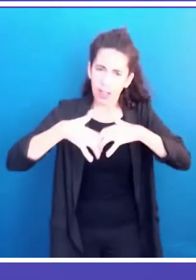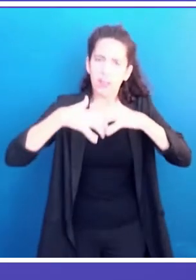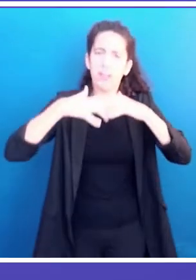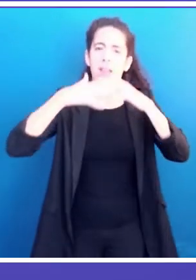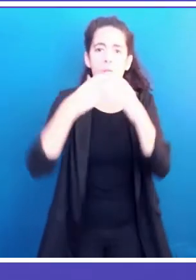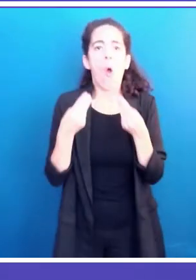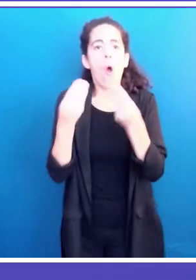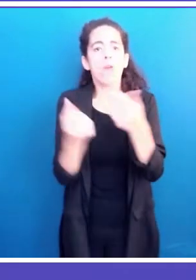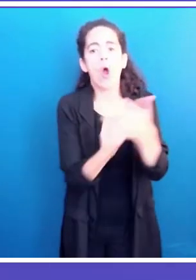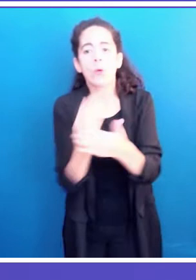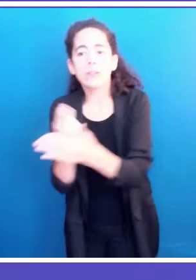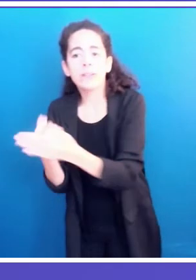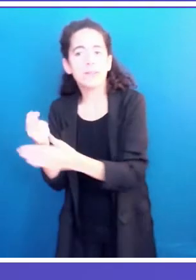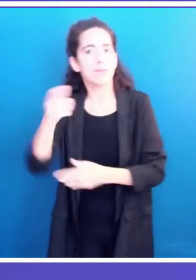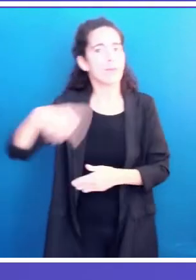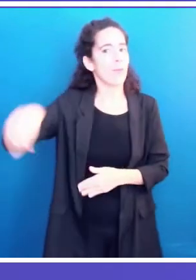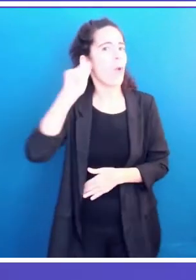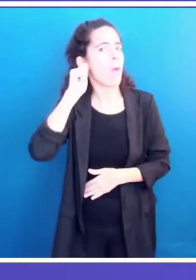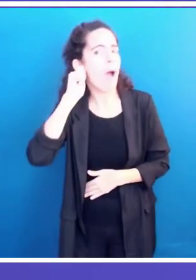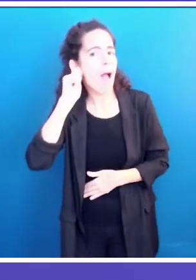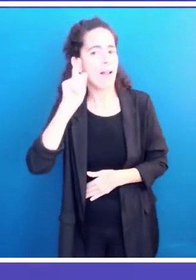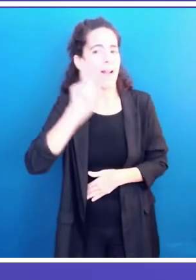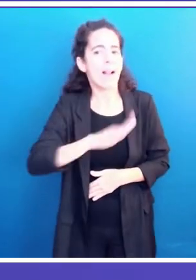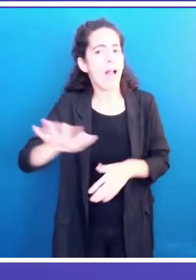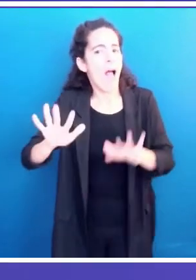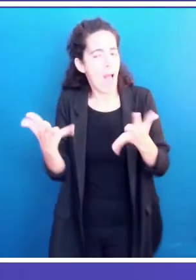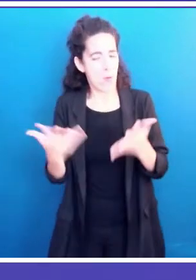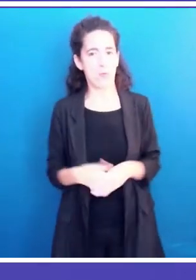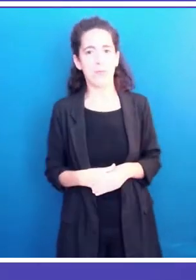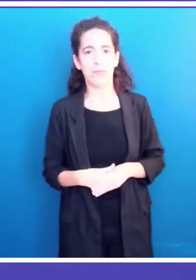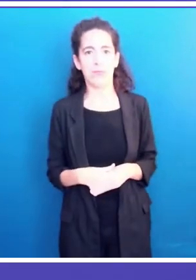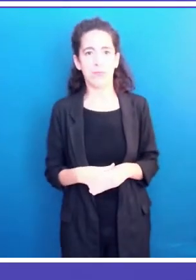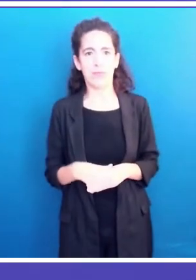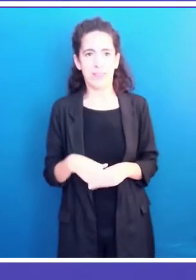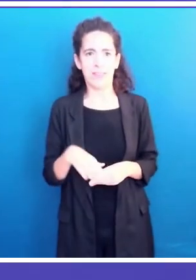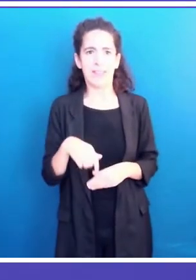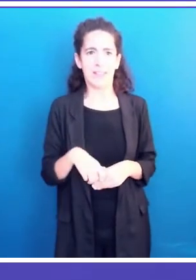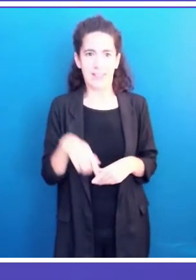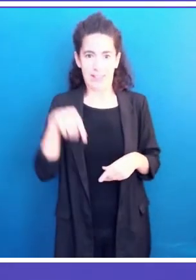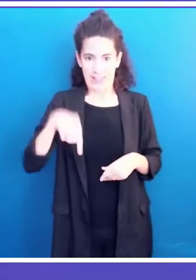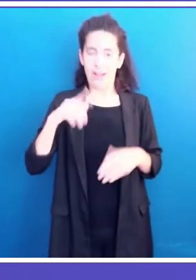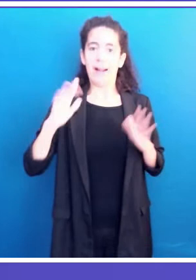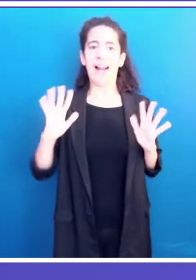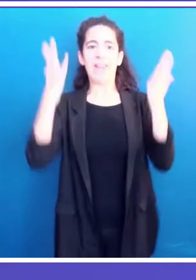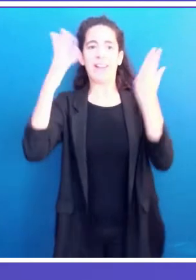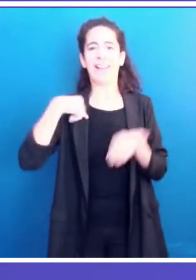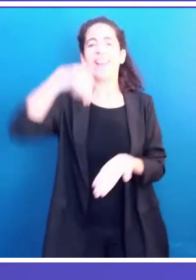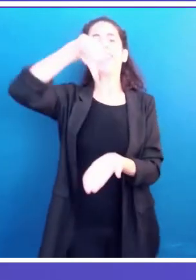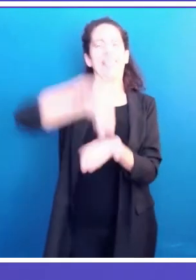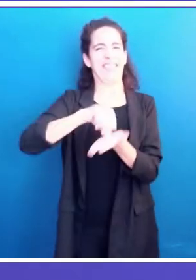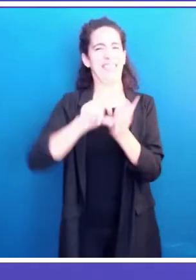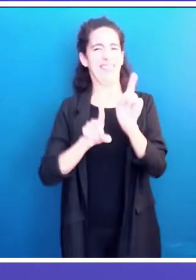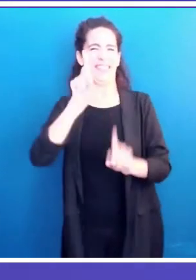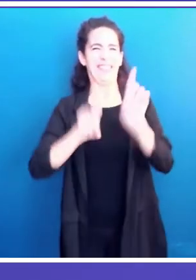وكيف يمكن للمدن أن تقود الطريق في هذا المجال؟ ليس لن تكلم عن مستوى الوطن، تكلم عن مستوى